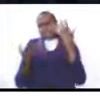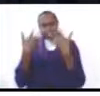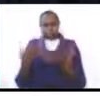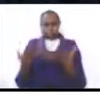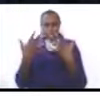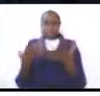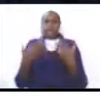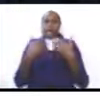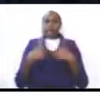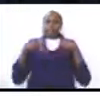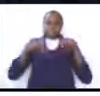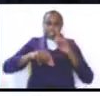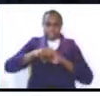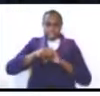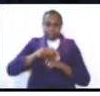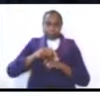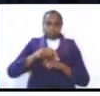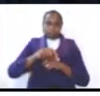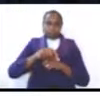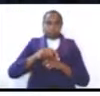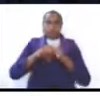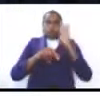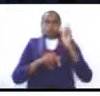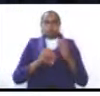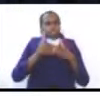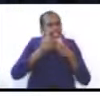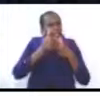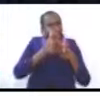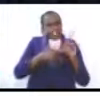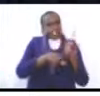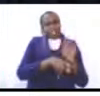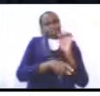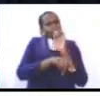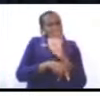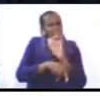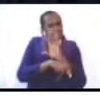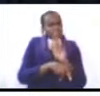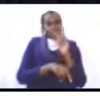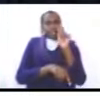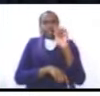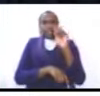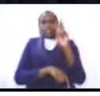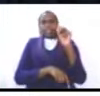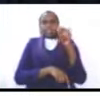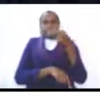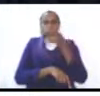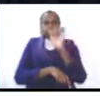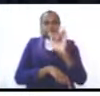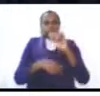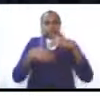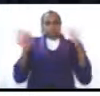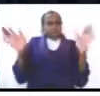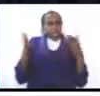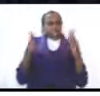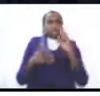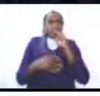huu alikuwa anapea Timotheo mawaidha ni kumjulisha ama kumtia